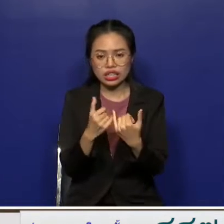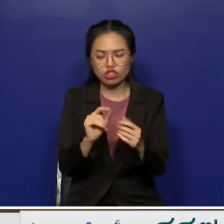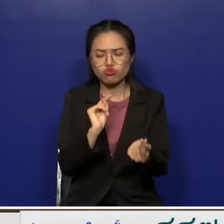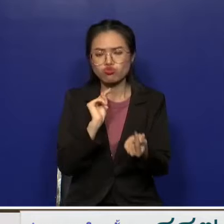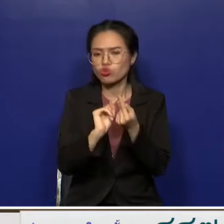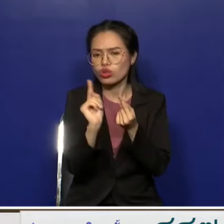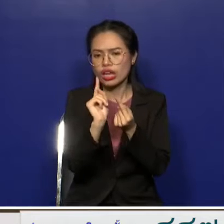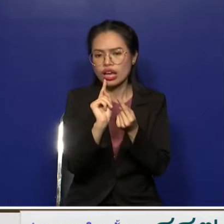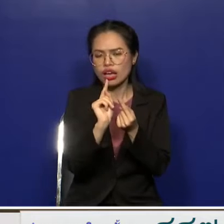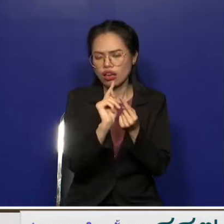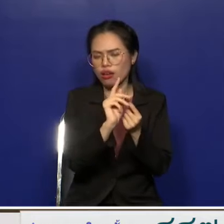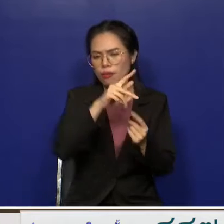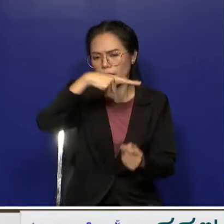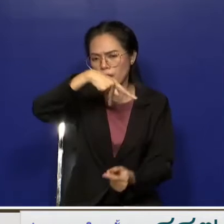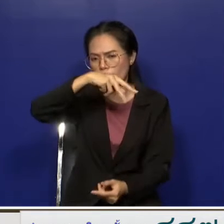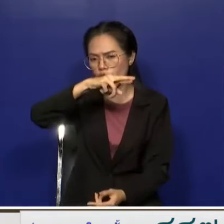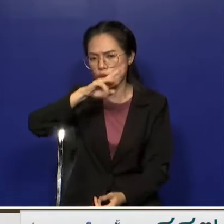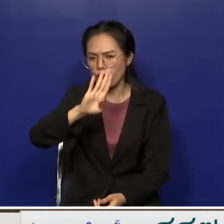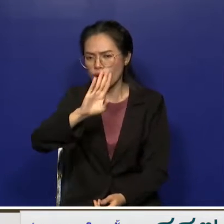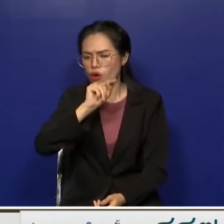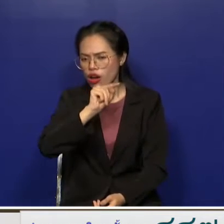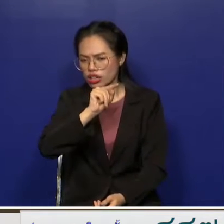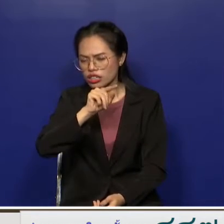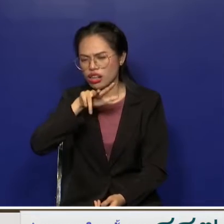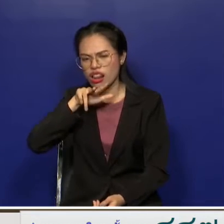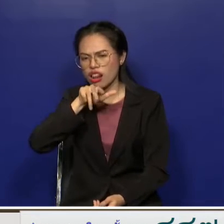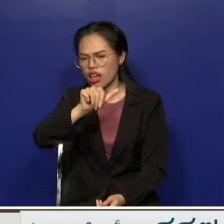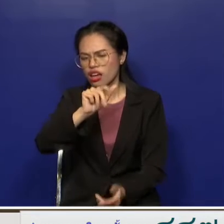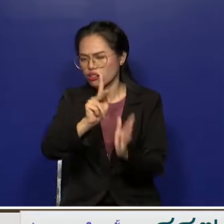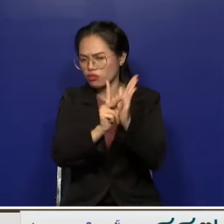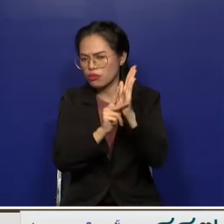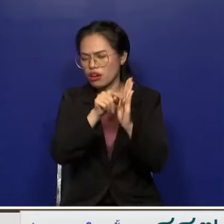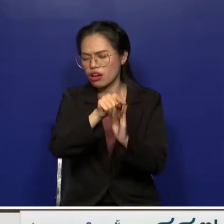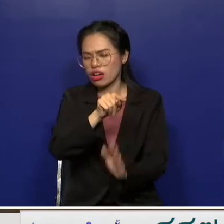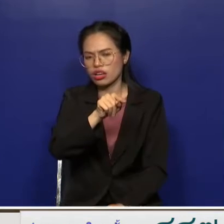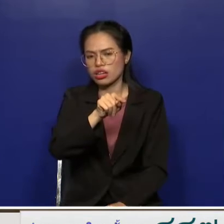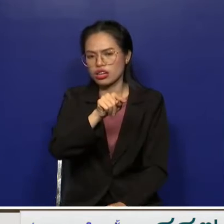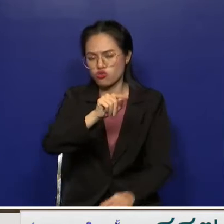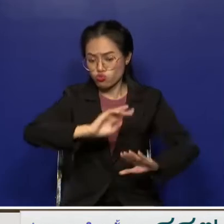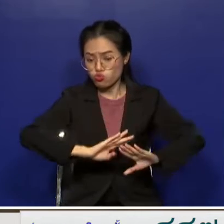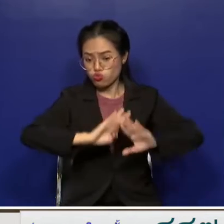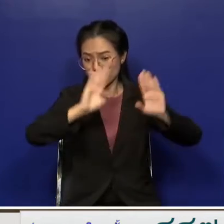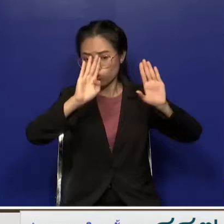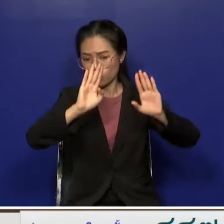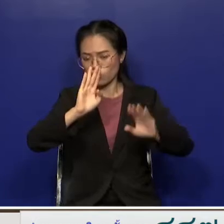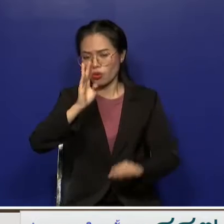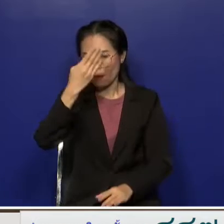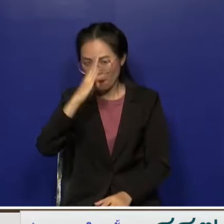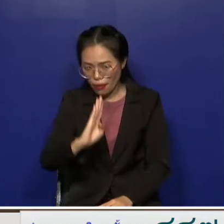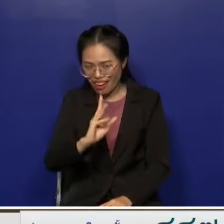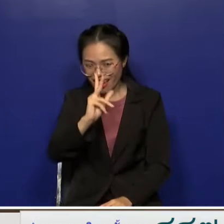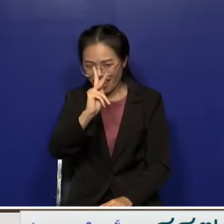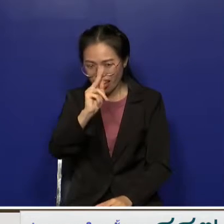าะพระบัญญัตินี้นะครับมีหลักของมันก็คือหลักการก็คือการยกเลิกพืชกระท่อมออกน